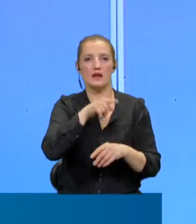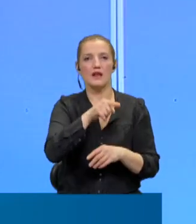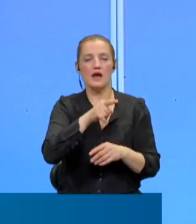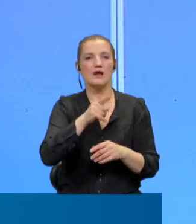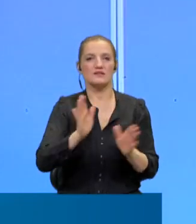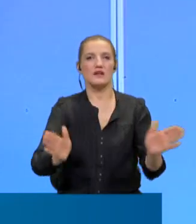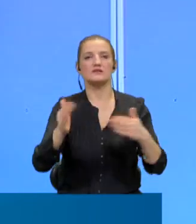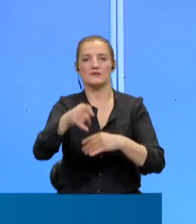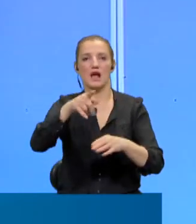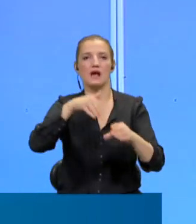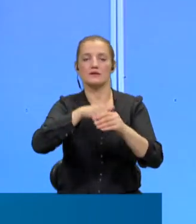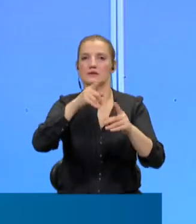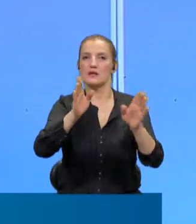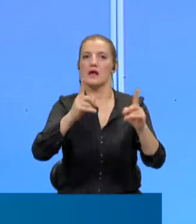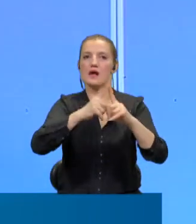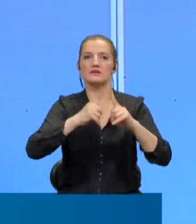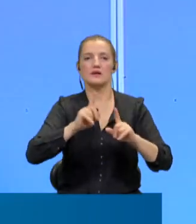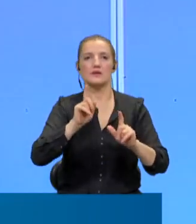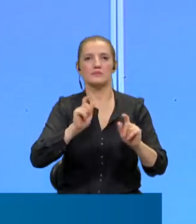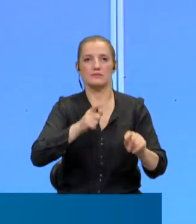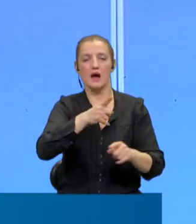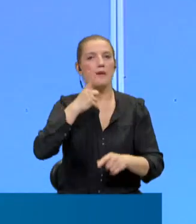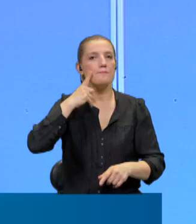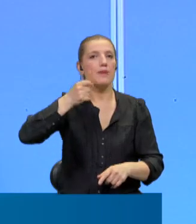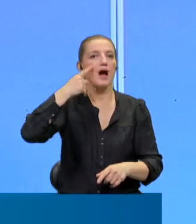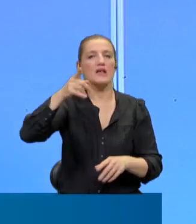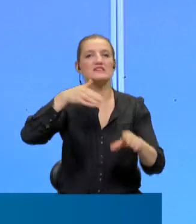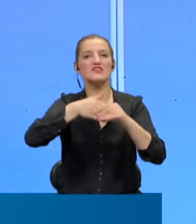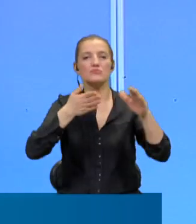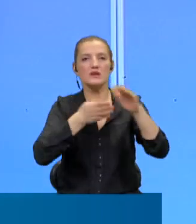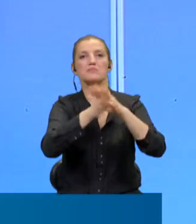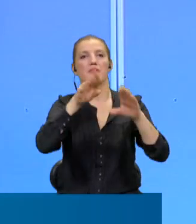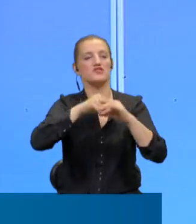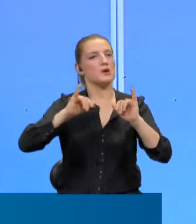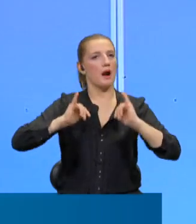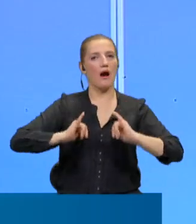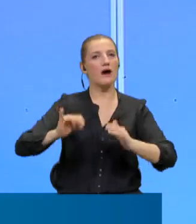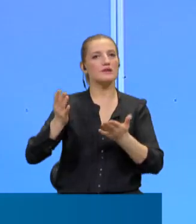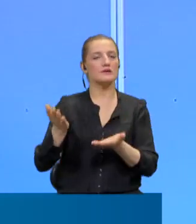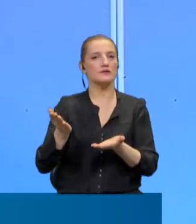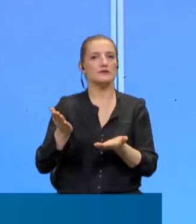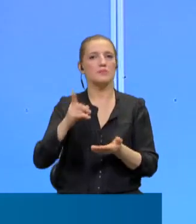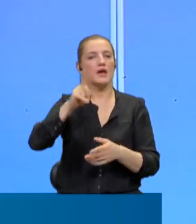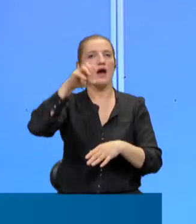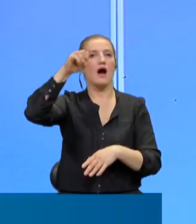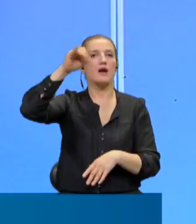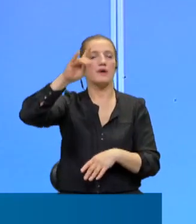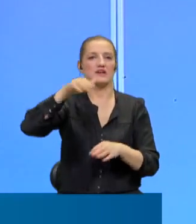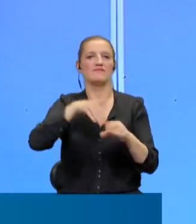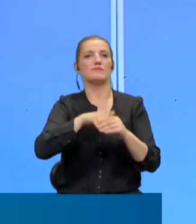sandıkta hesap verecekler bakanlar seçimi falan girmedikleri için rahatlar yani şimdi bir Ak Parti